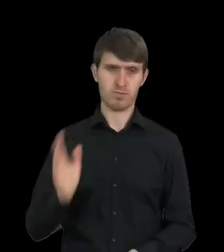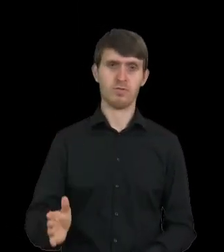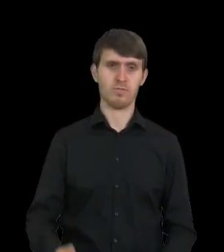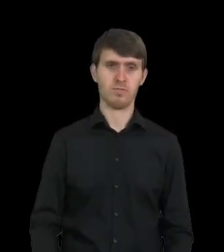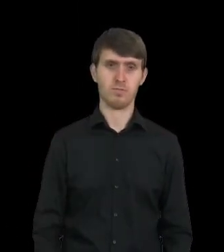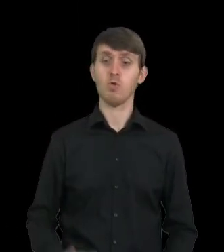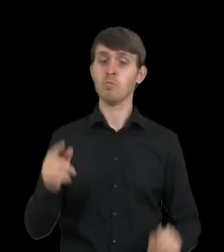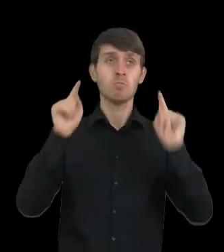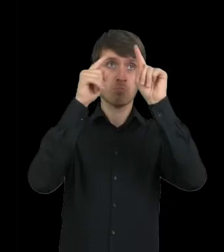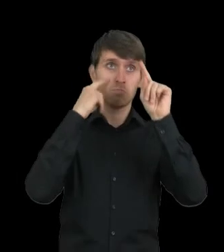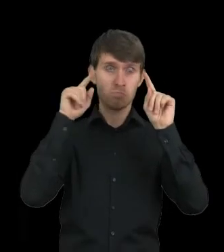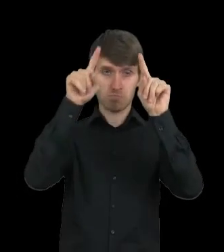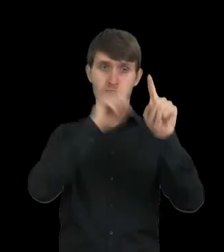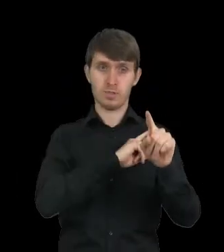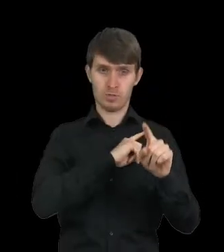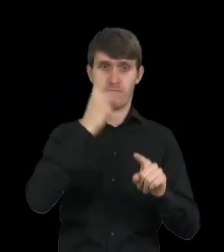liczb wynosi 2.